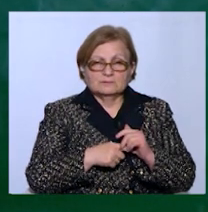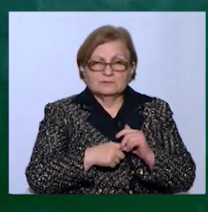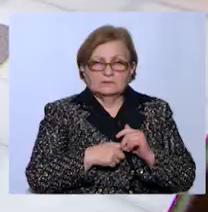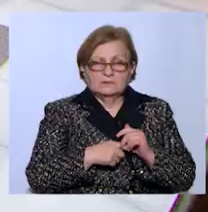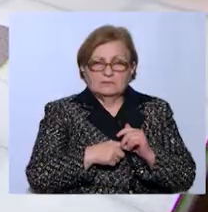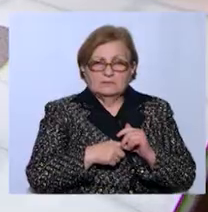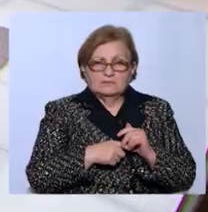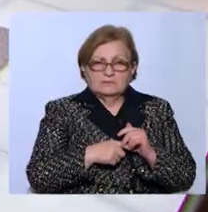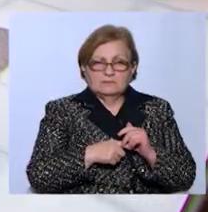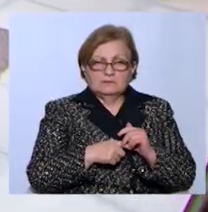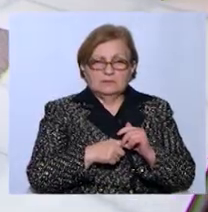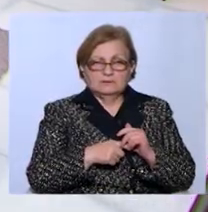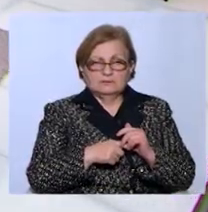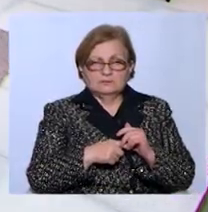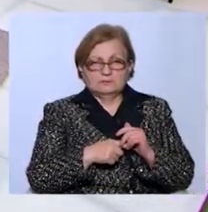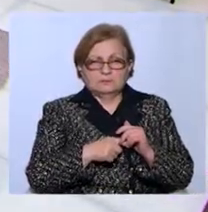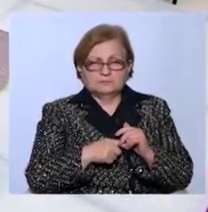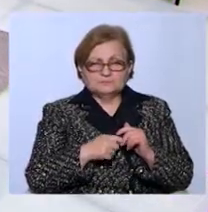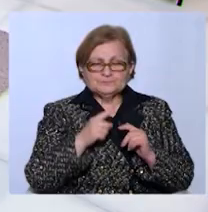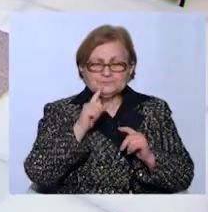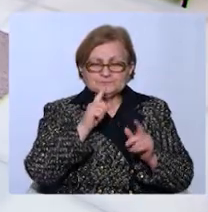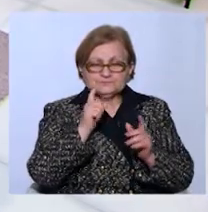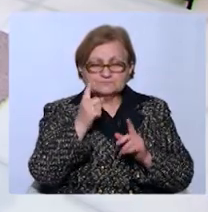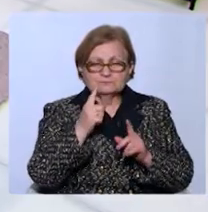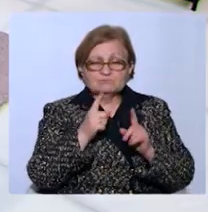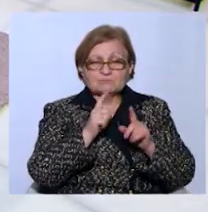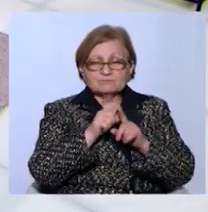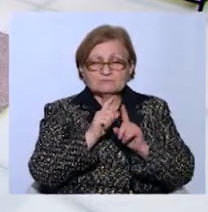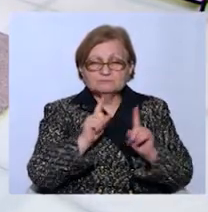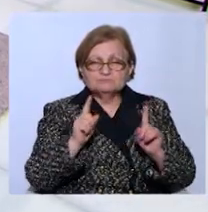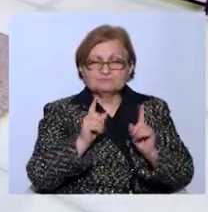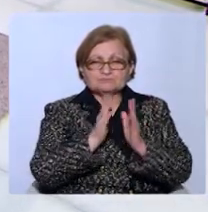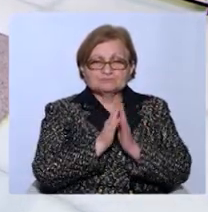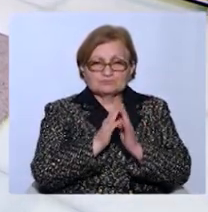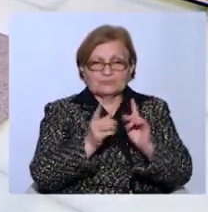არც ერთი საკითხი არ გამოტოვოთ. ძალიან